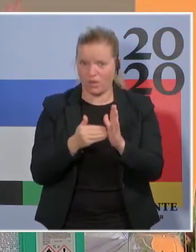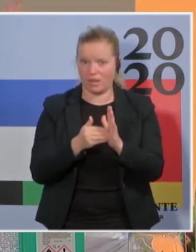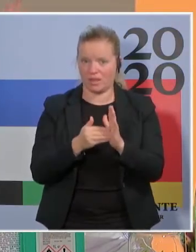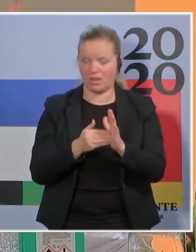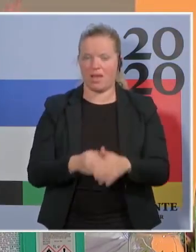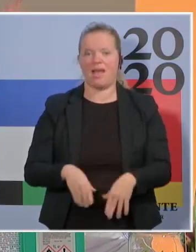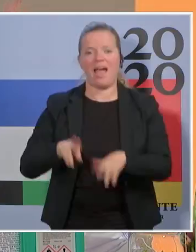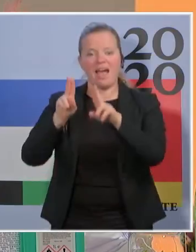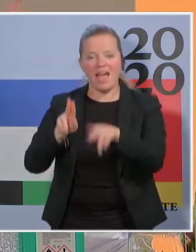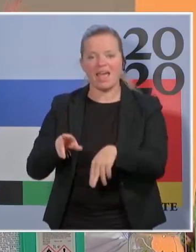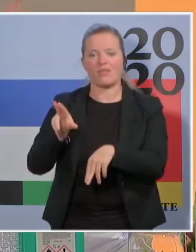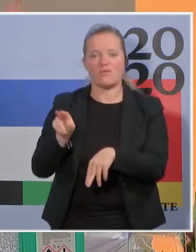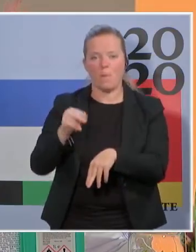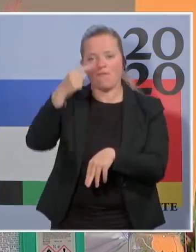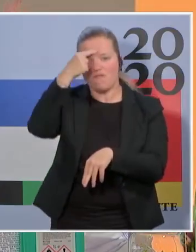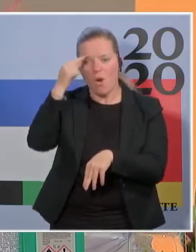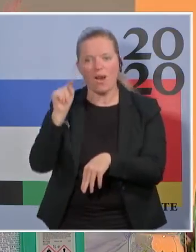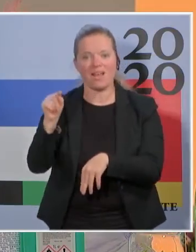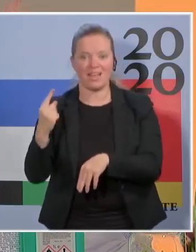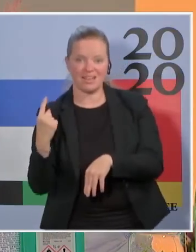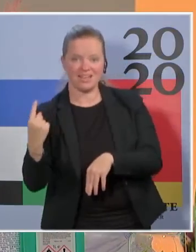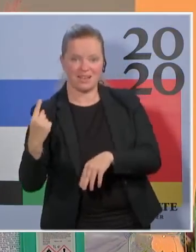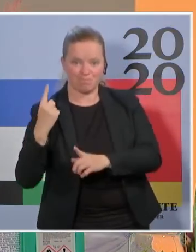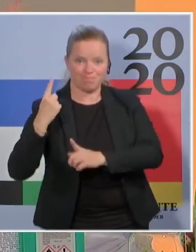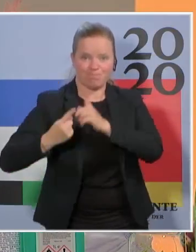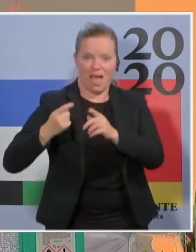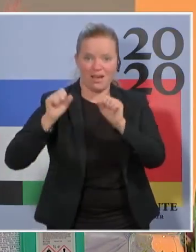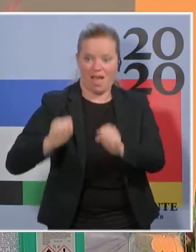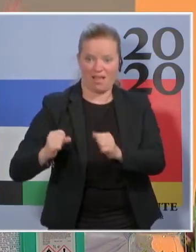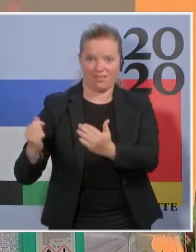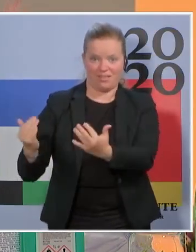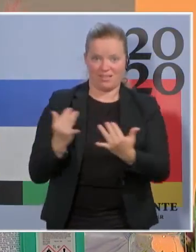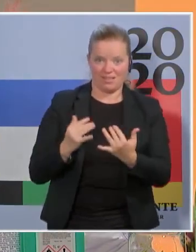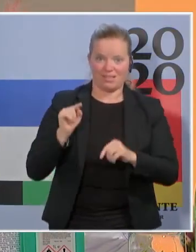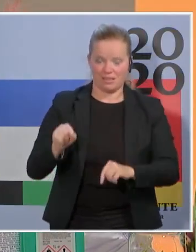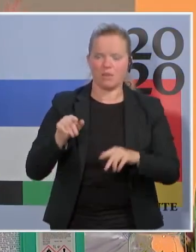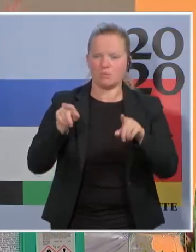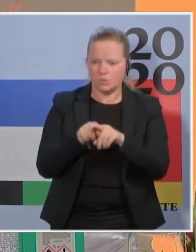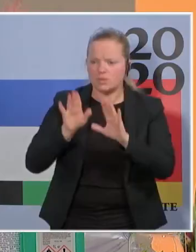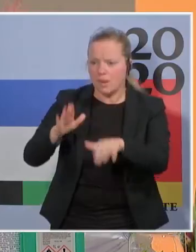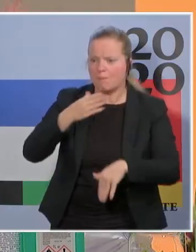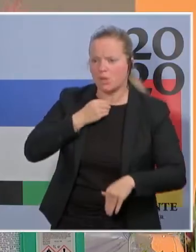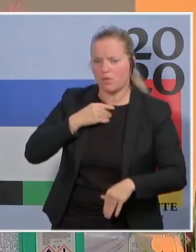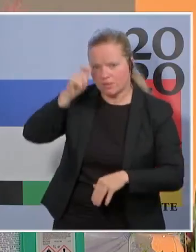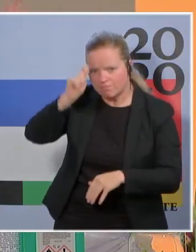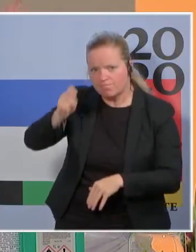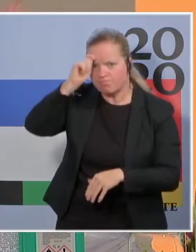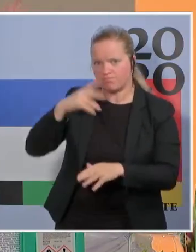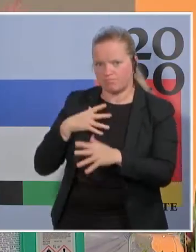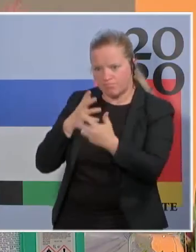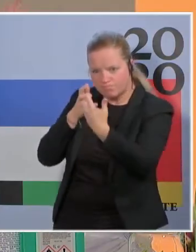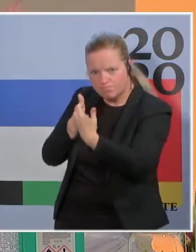Volk ausgeht, auf die Bedürfnisse der Bevölkerung einzugehen. Und es sind schon diese großen